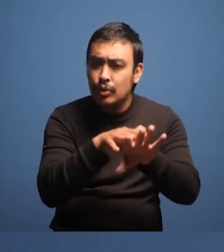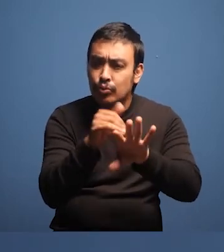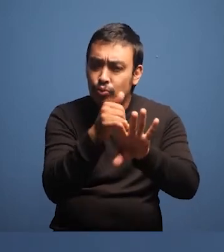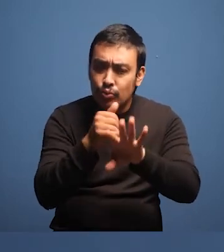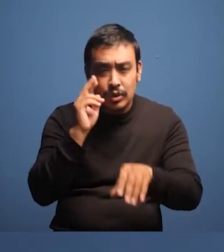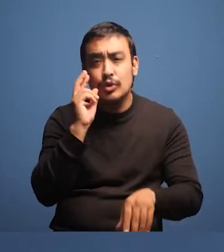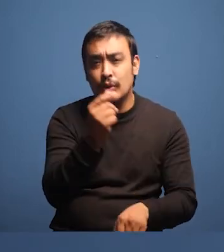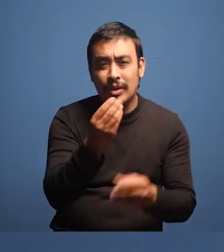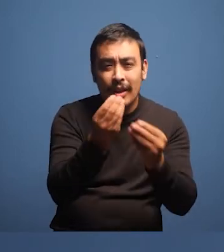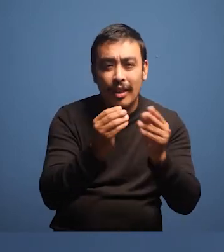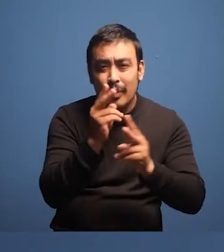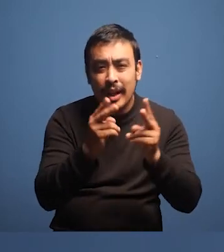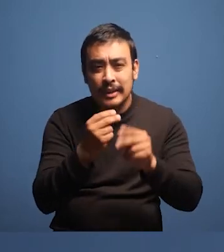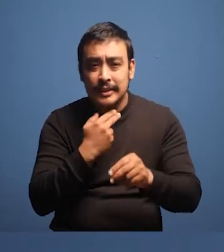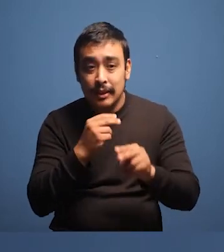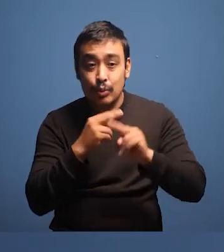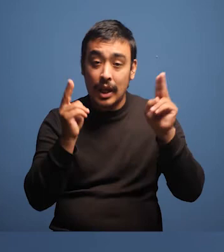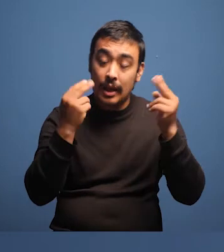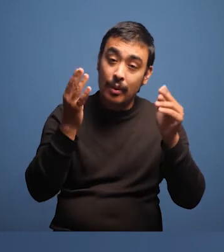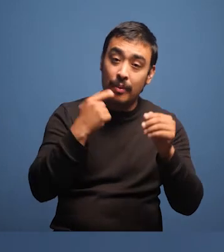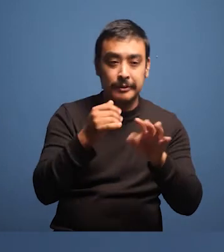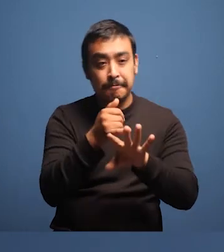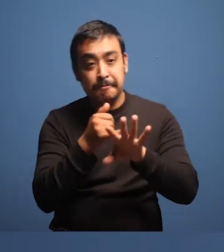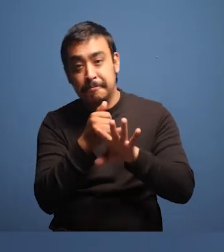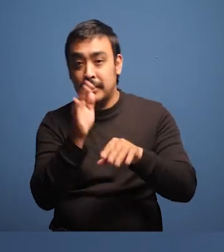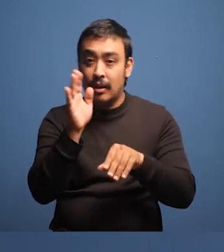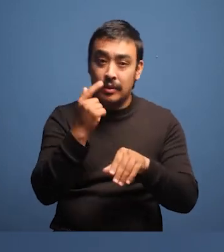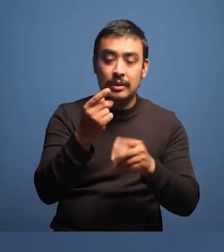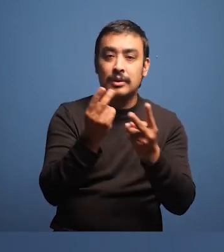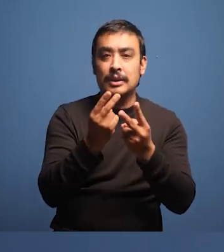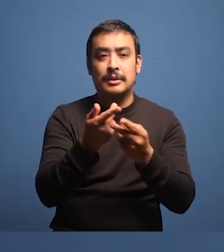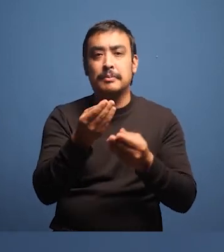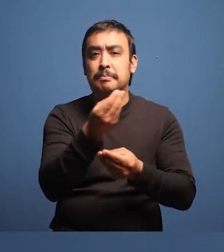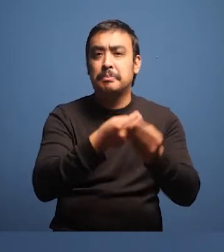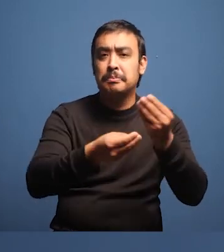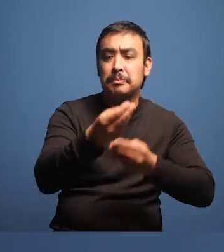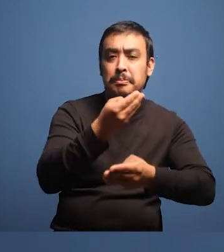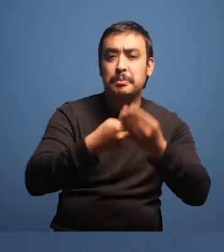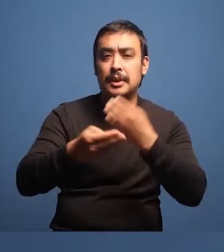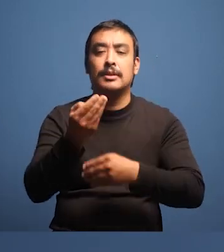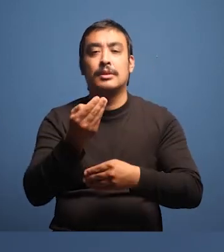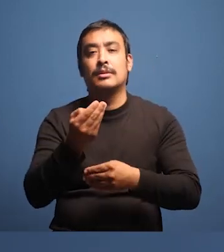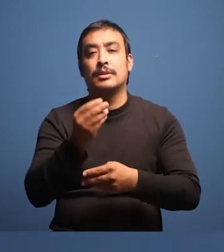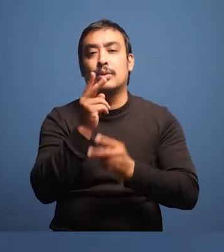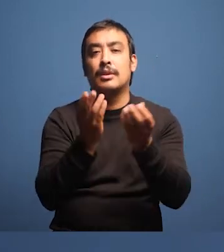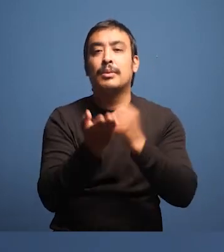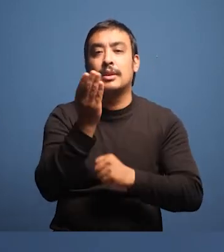हुन्छ थोरै कुरामा पनि उनीहरूको इच्छा पुरा गऱ्यो भने फकेर आइहाल्छ जहाँबाट चाहिँ ट्राफिकिङ केसहरू बढ्न पुग्छ होइन त्यही भएर चाहिँ तपाईँहरूले